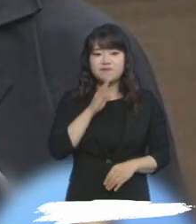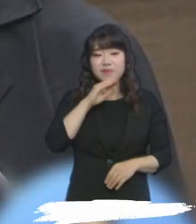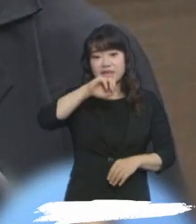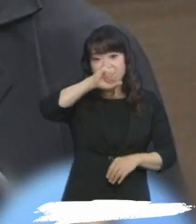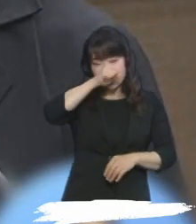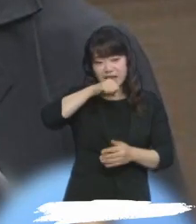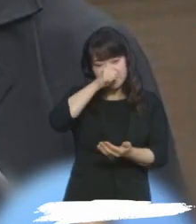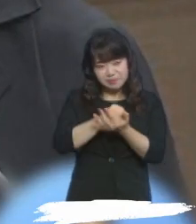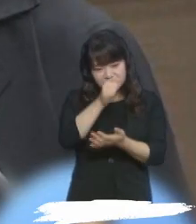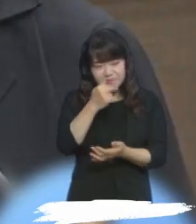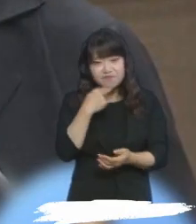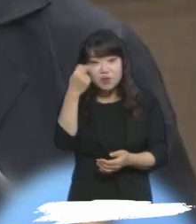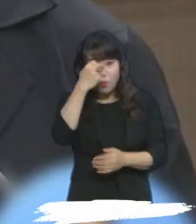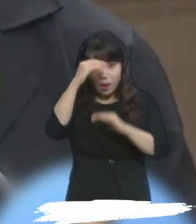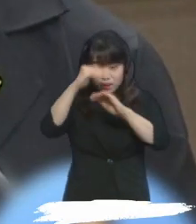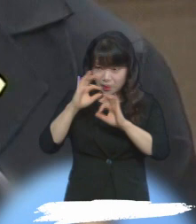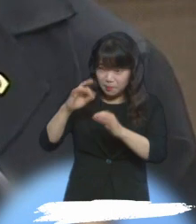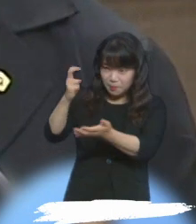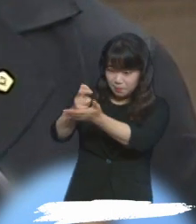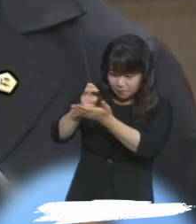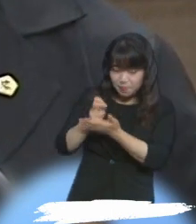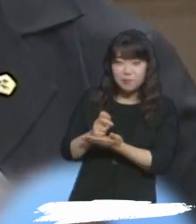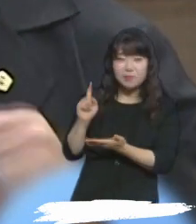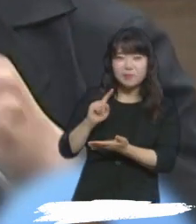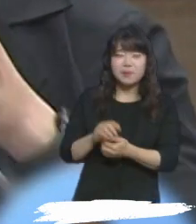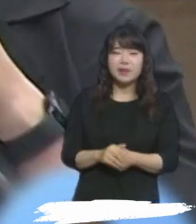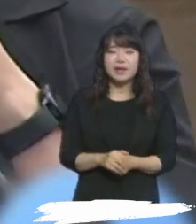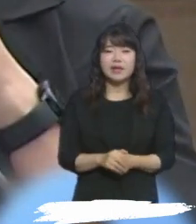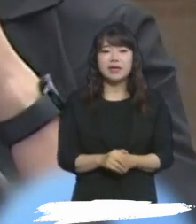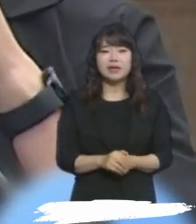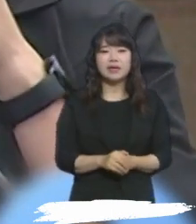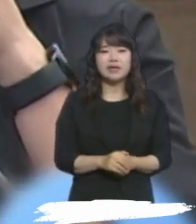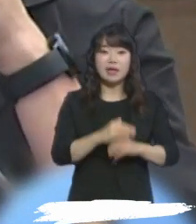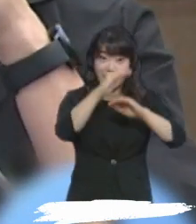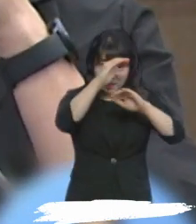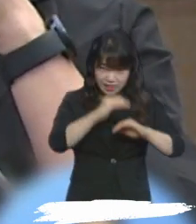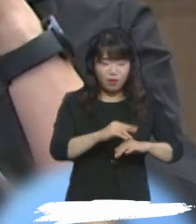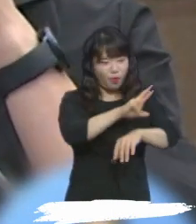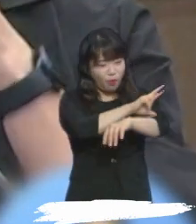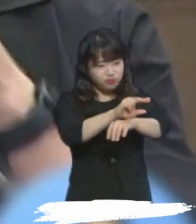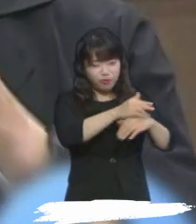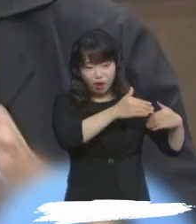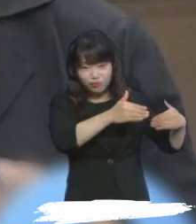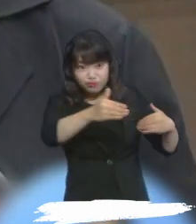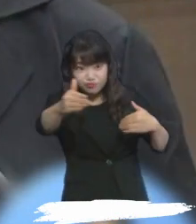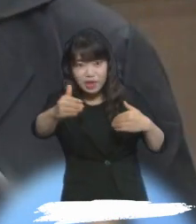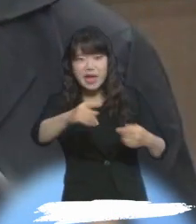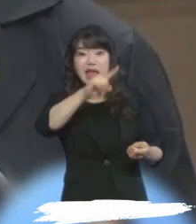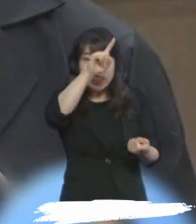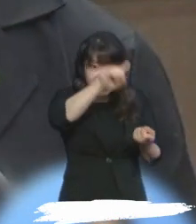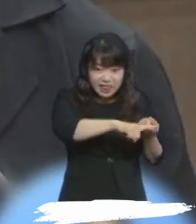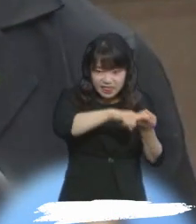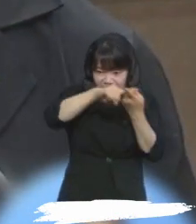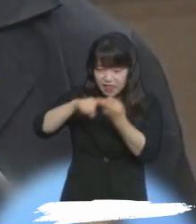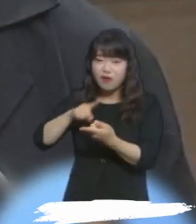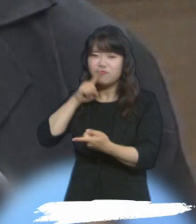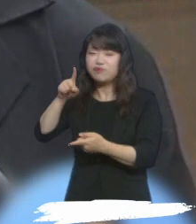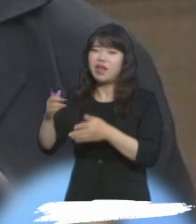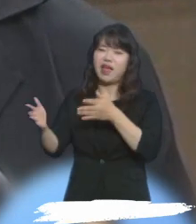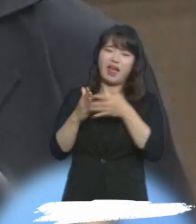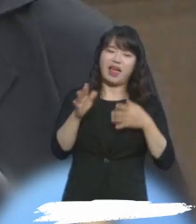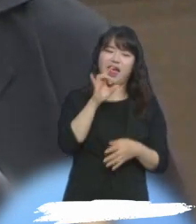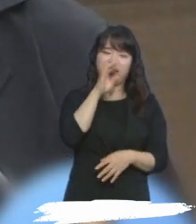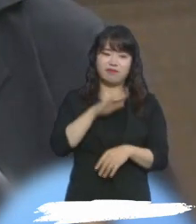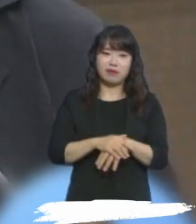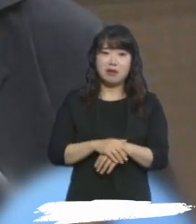지침에 따르면은 아까 의원님께서 말씀하신 아주 아름다운 그 노선을 그대로 다시 재신청하는 건 불가능합니다.